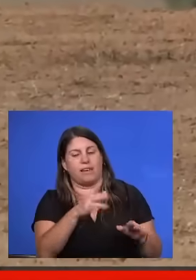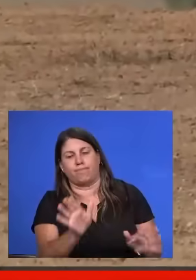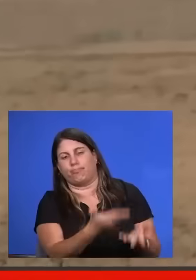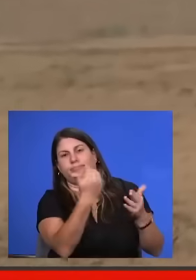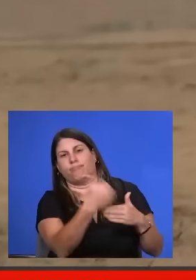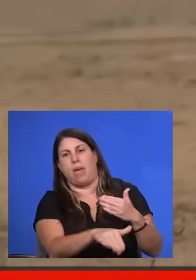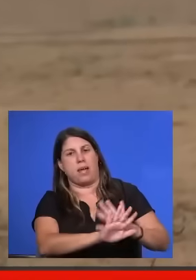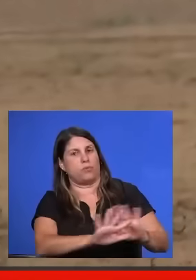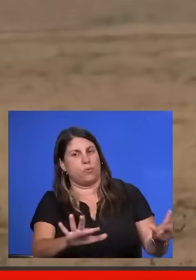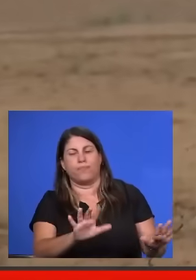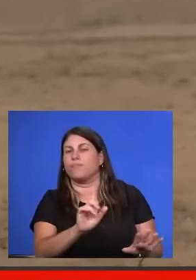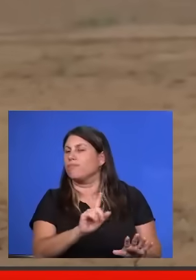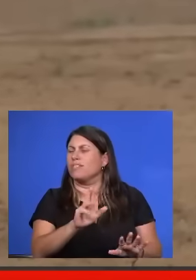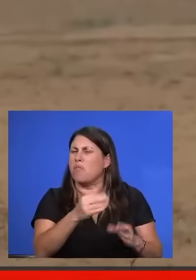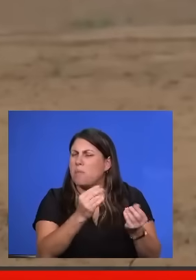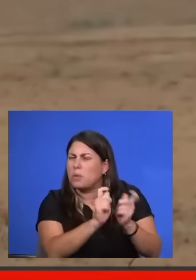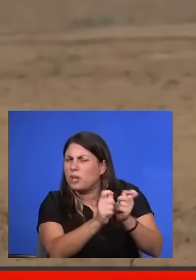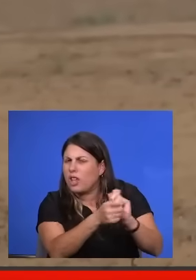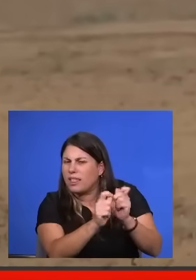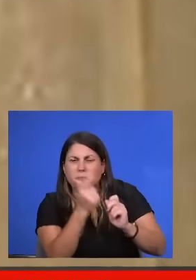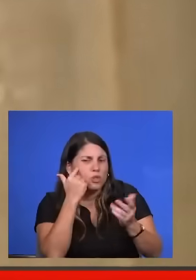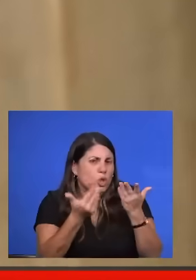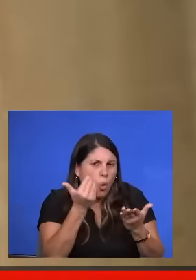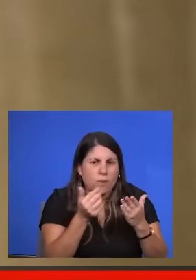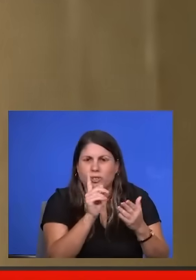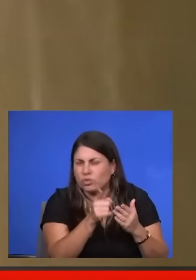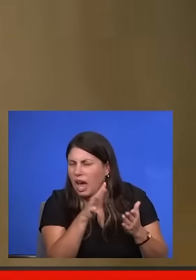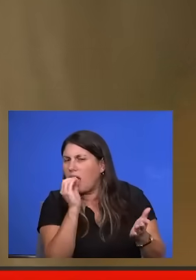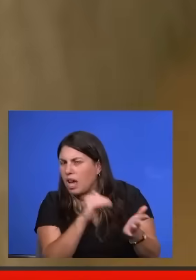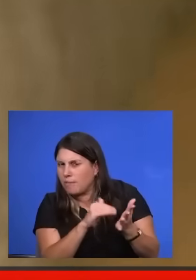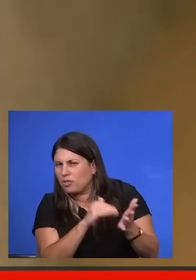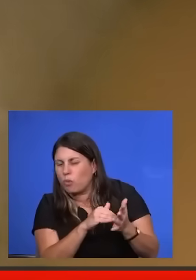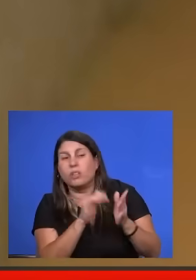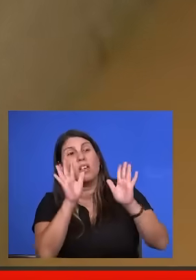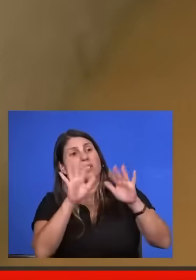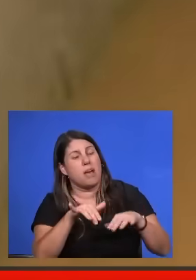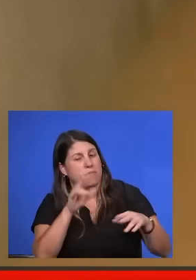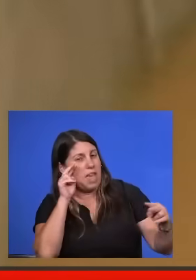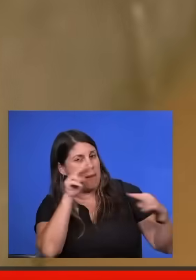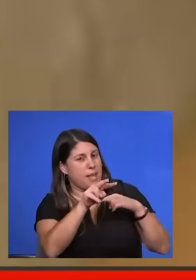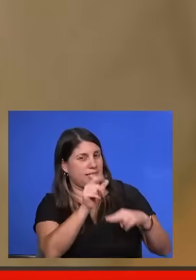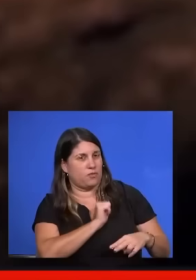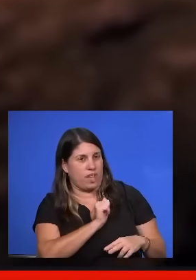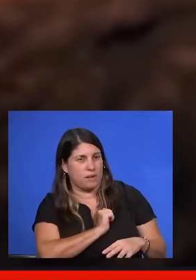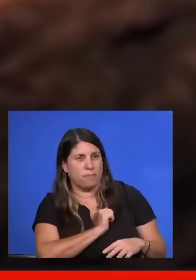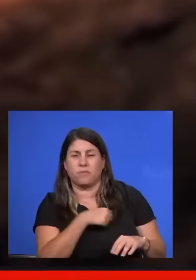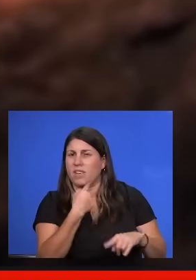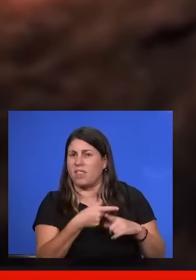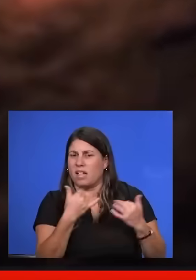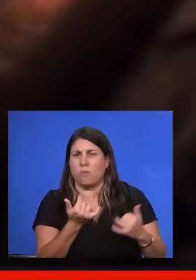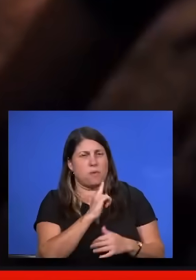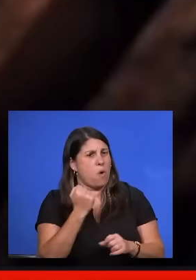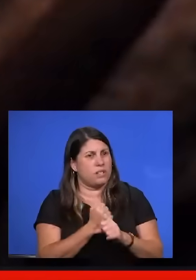הרבה משתנים, שיקולים, דברים שצריך להביא בחשבון, לא רק בהיבט הצבאי. עד היום הם לא נעשו ולא תמיד